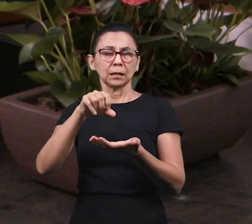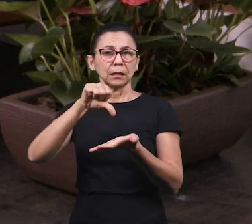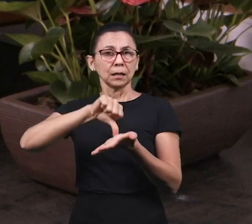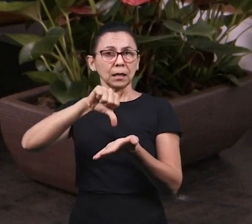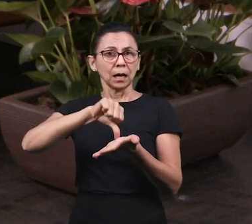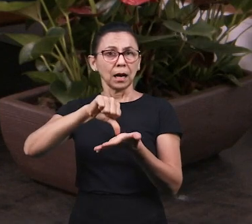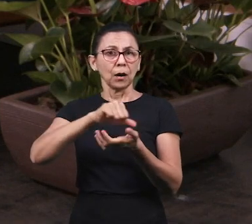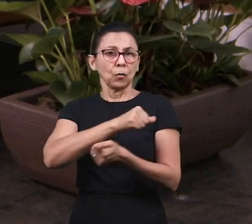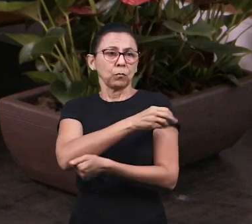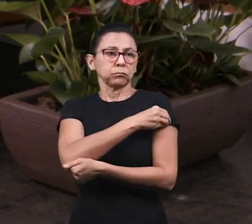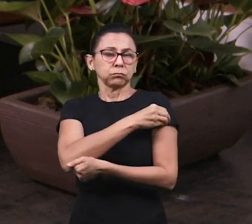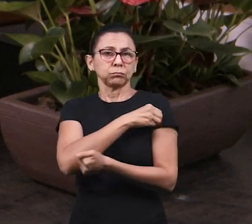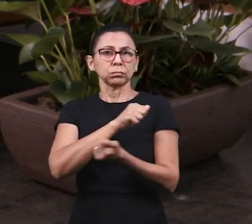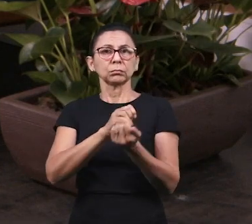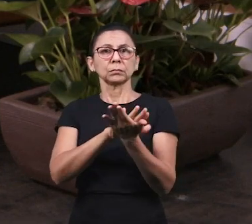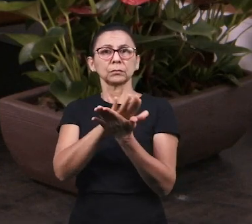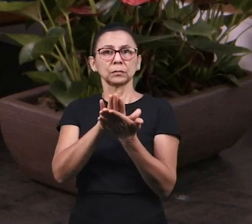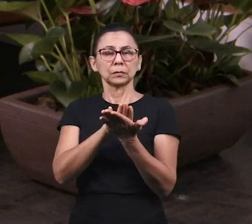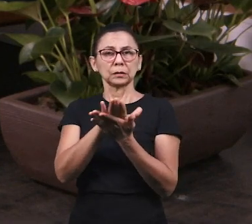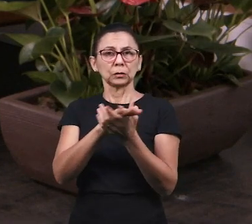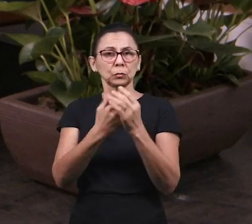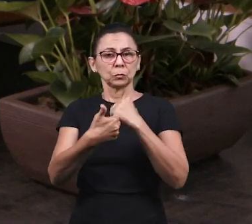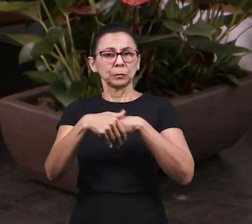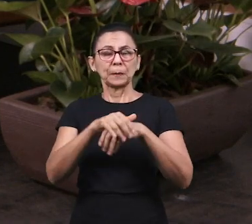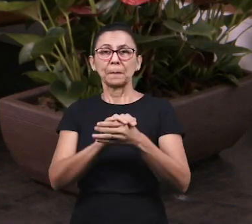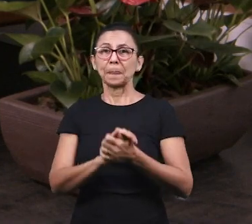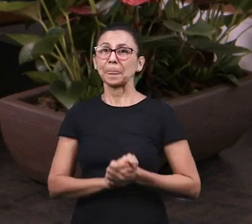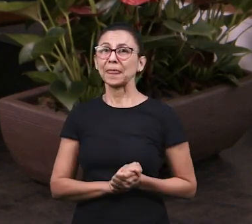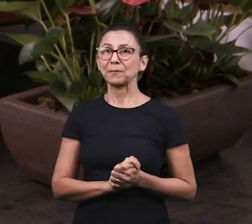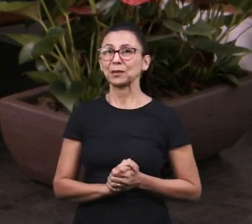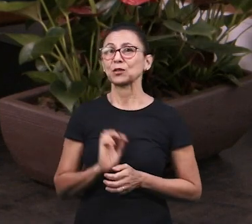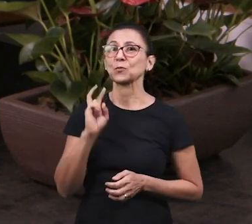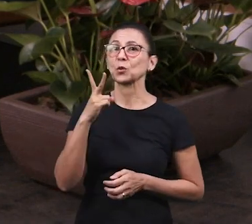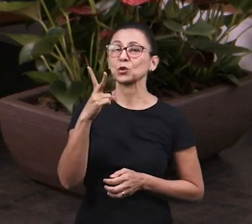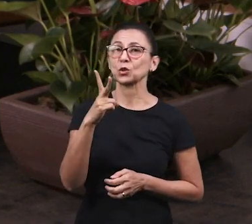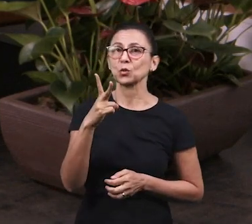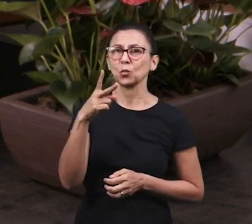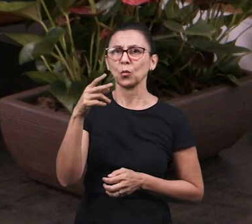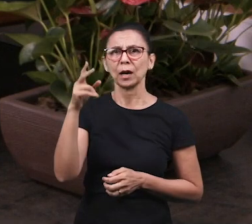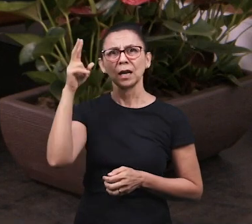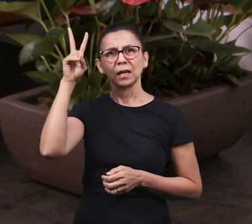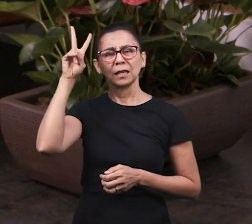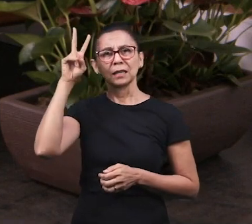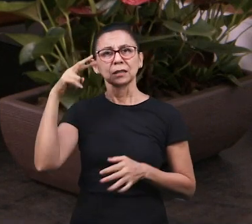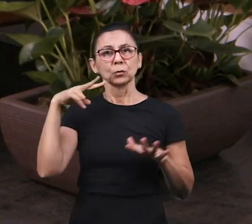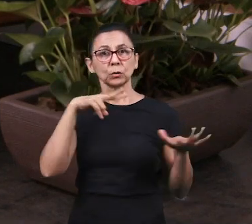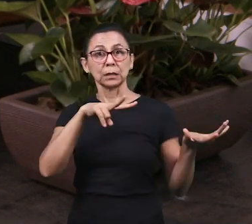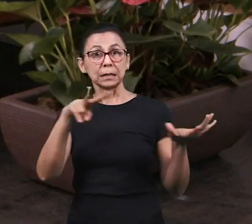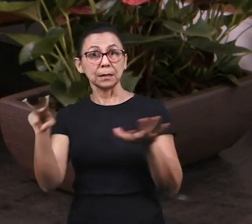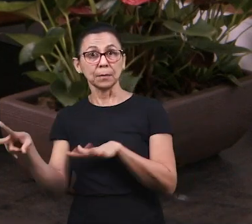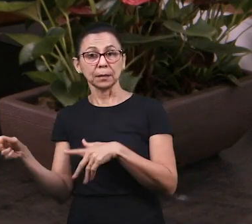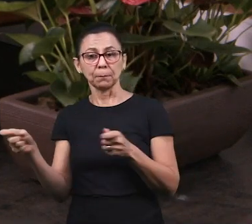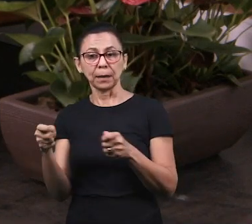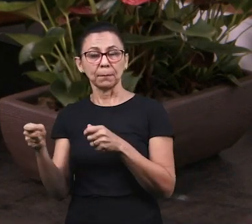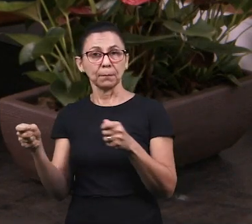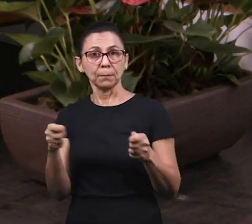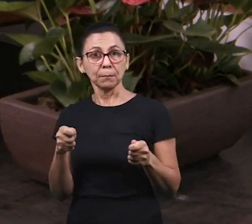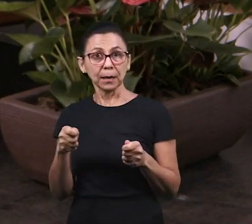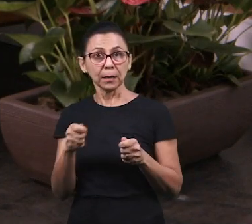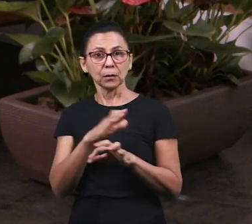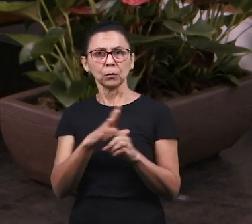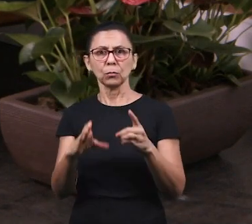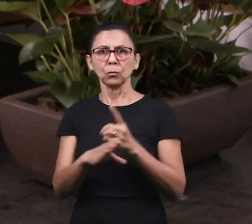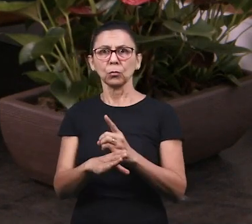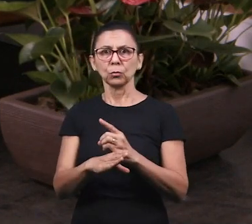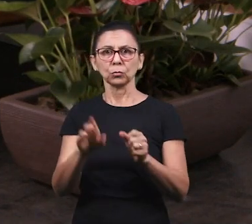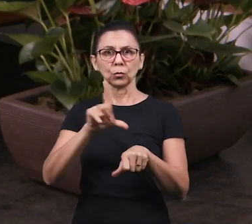nous allons continuer à transmettre tous les jours un culte inédit par notre canal YouTube. À 20h, vous ne pouvez pas